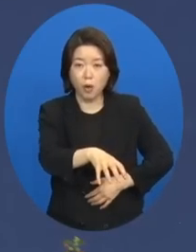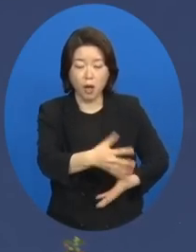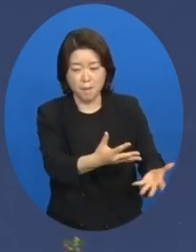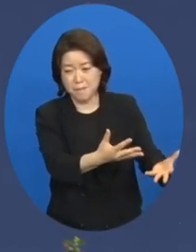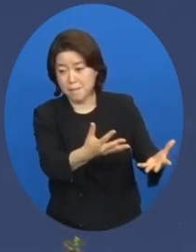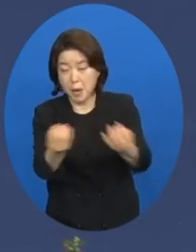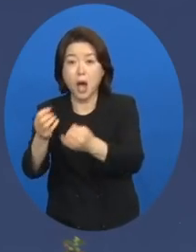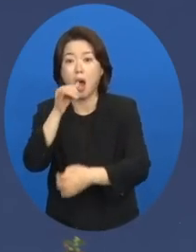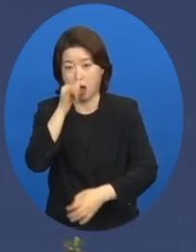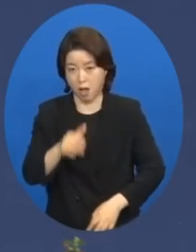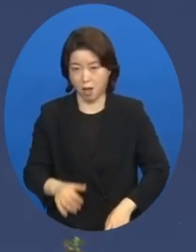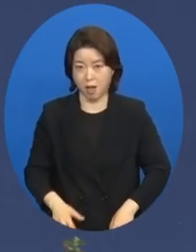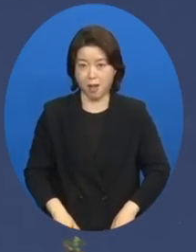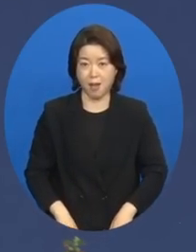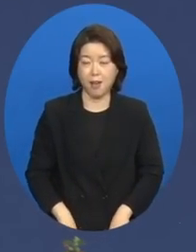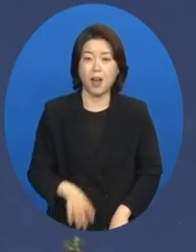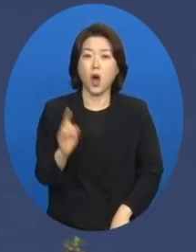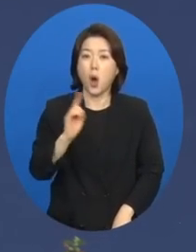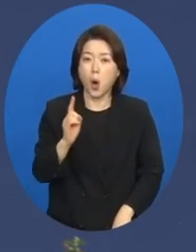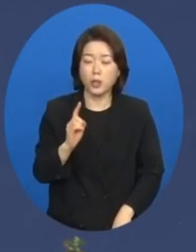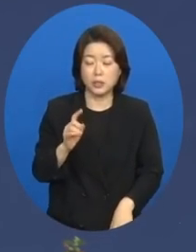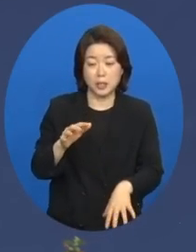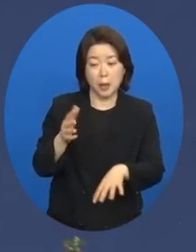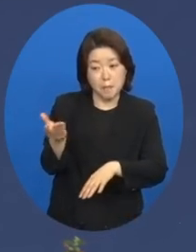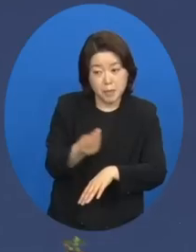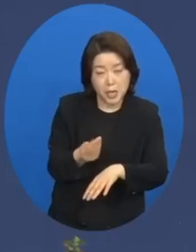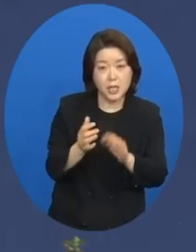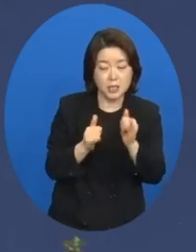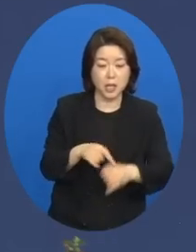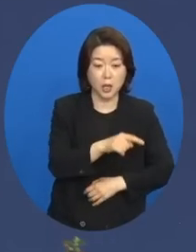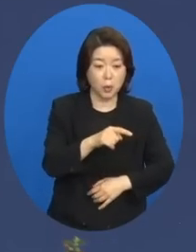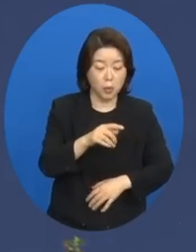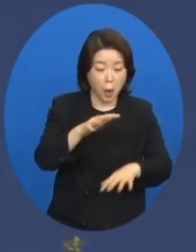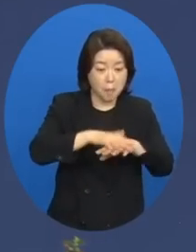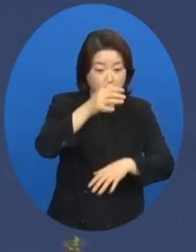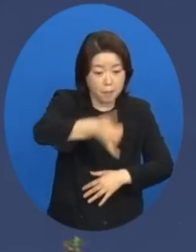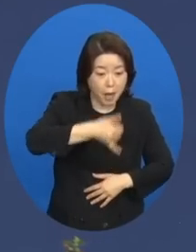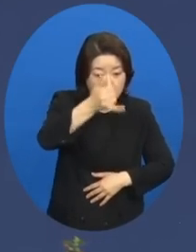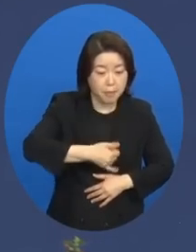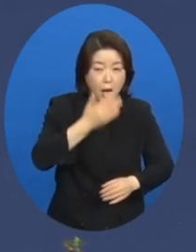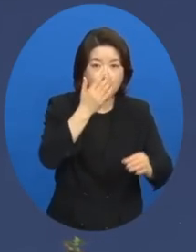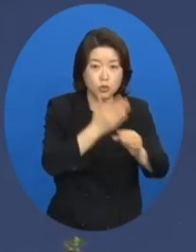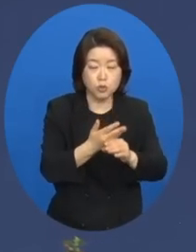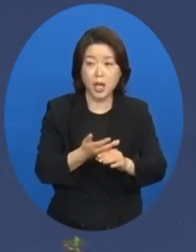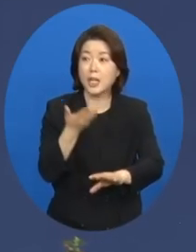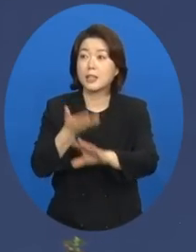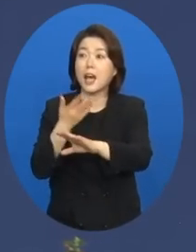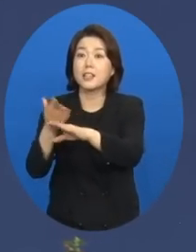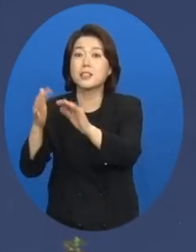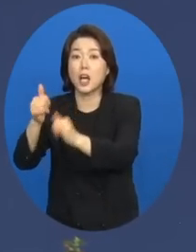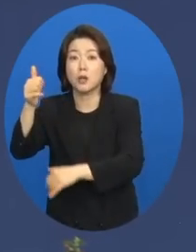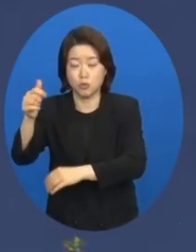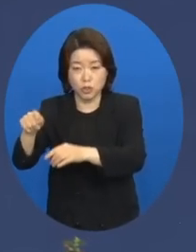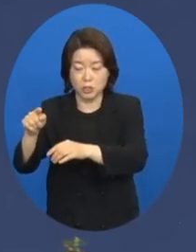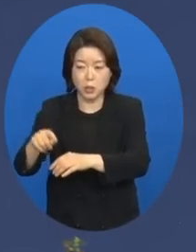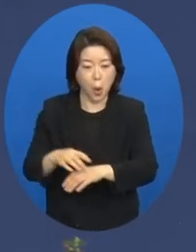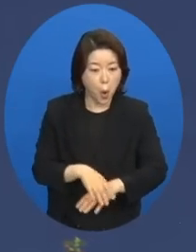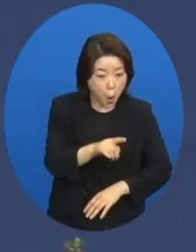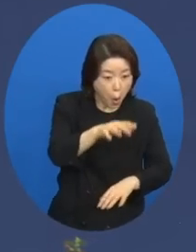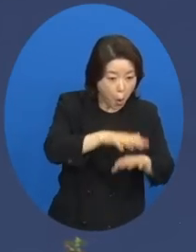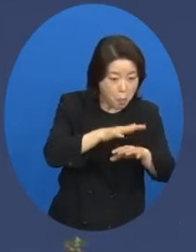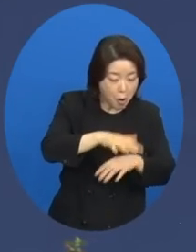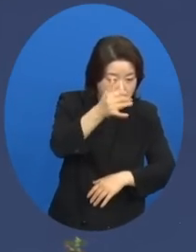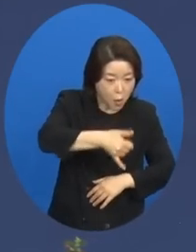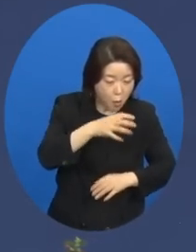많이 있었어요. 그러다가 어떤 소작인이 거기를 밭을 갈다가 남의 밭인데 보화를 발견했어.